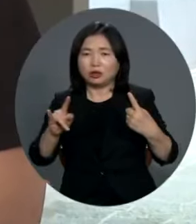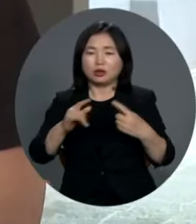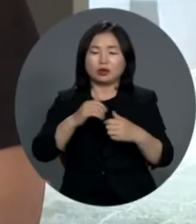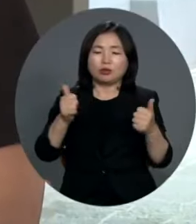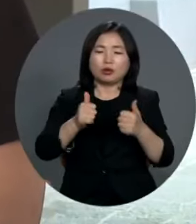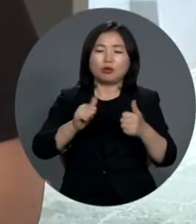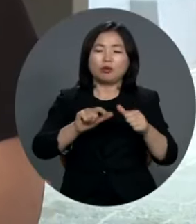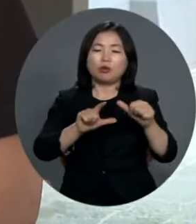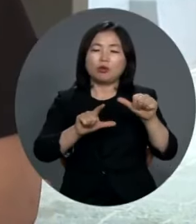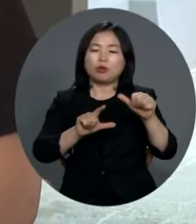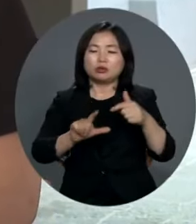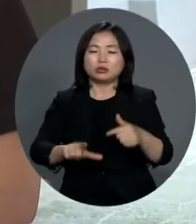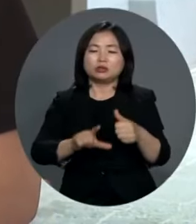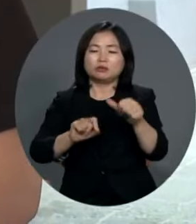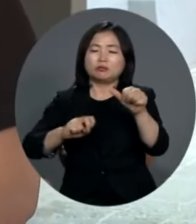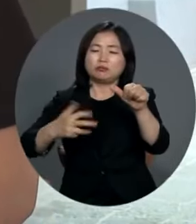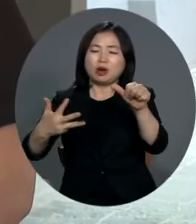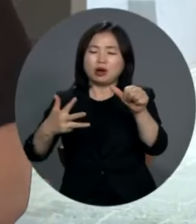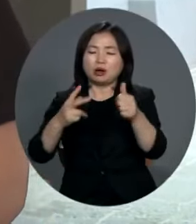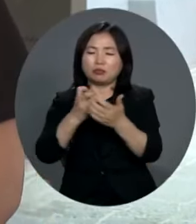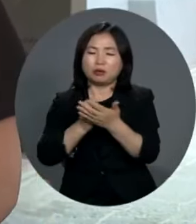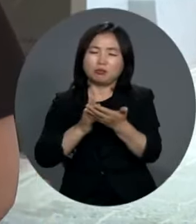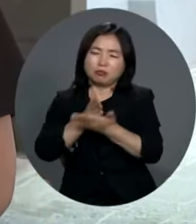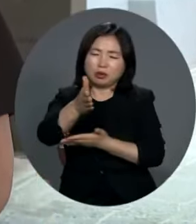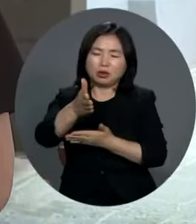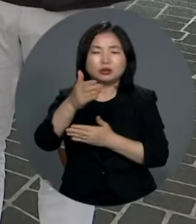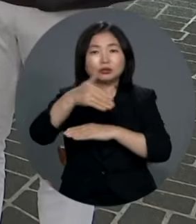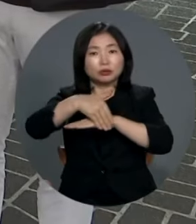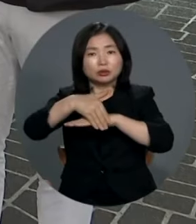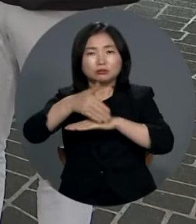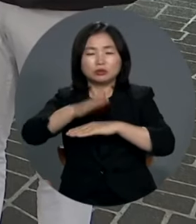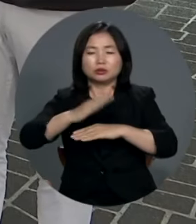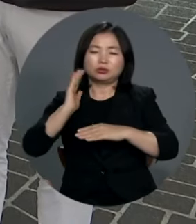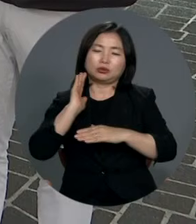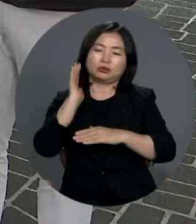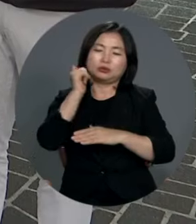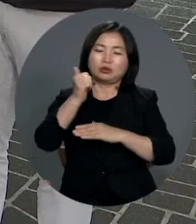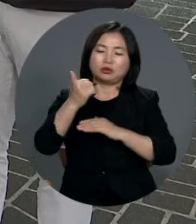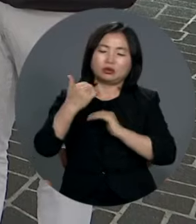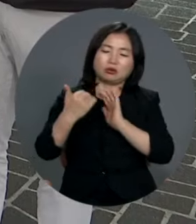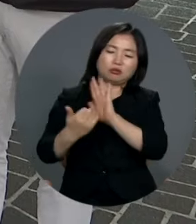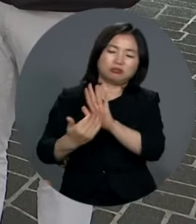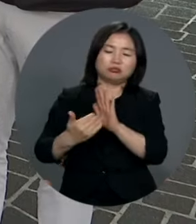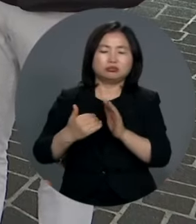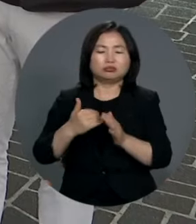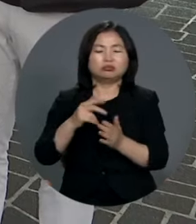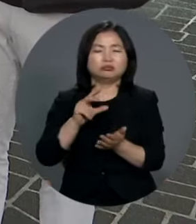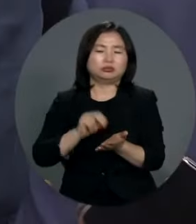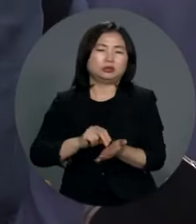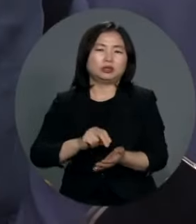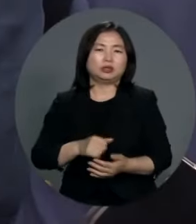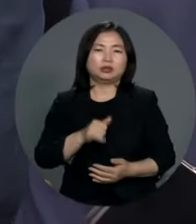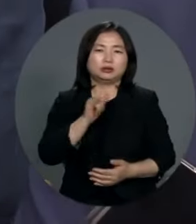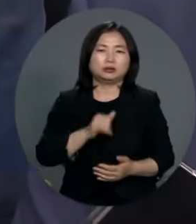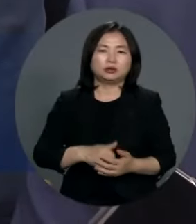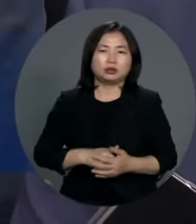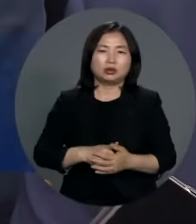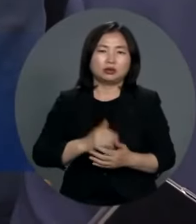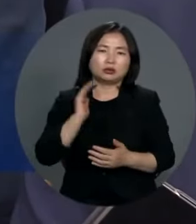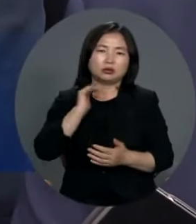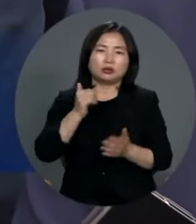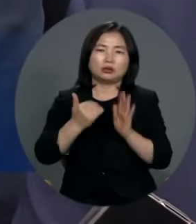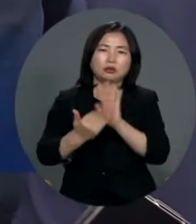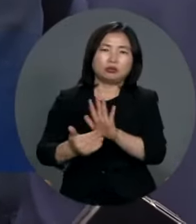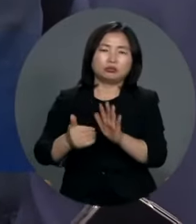열리는 오는 28일 개정안을 통과시킬 예정이지만 대통령의 거부권 행사가 관건입니다. 거부권 행사